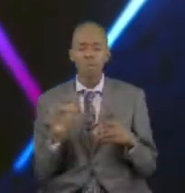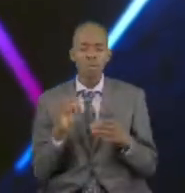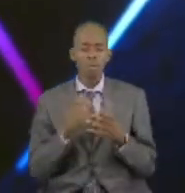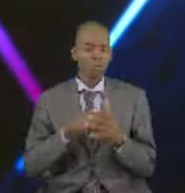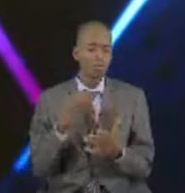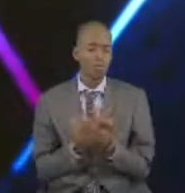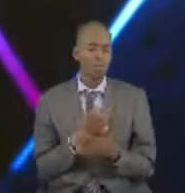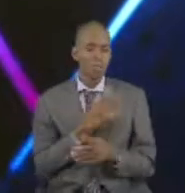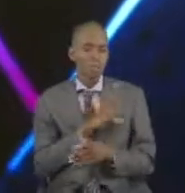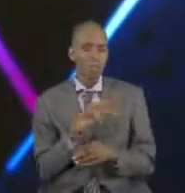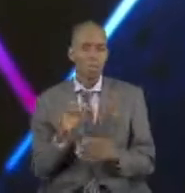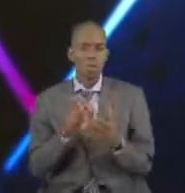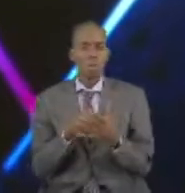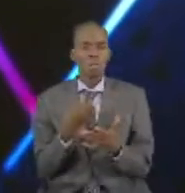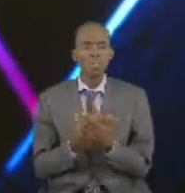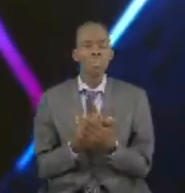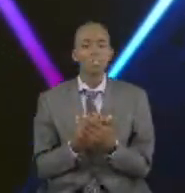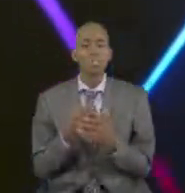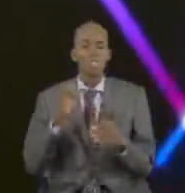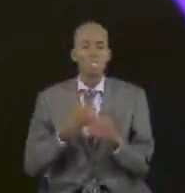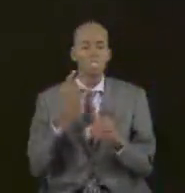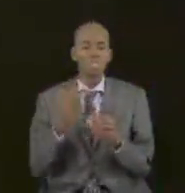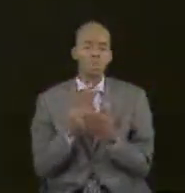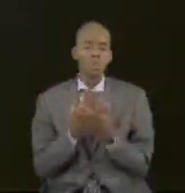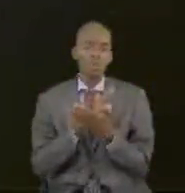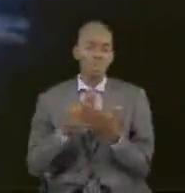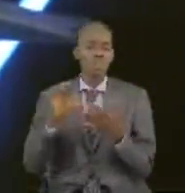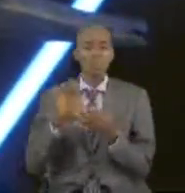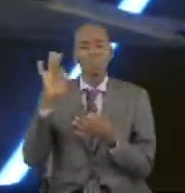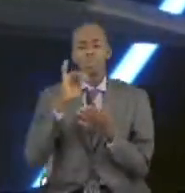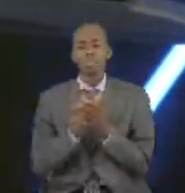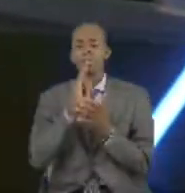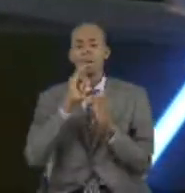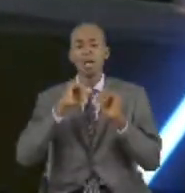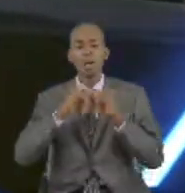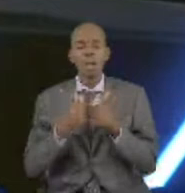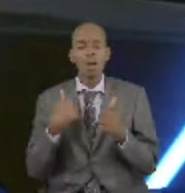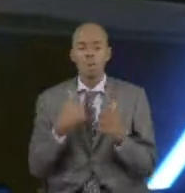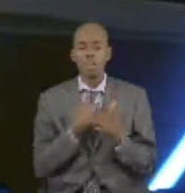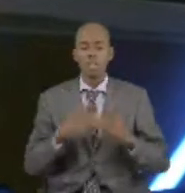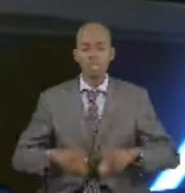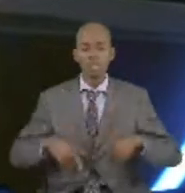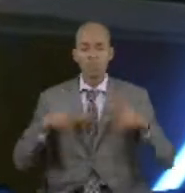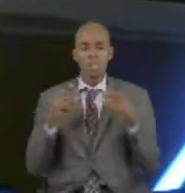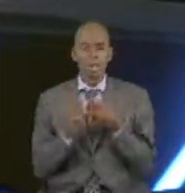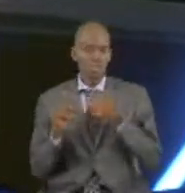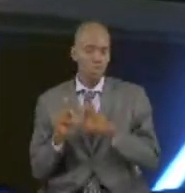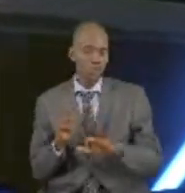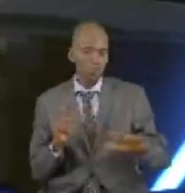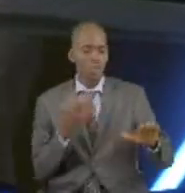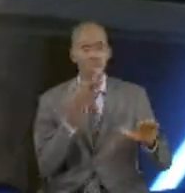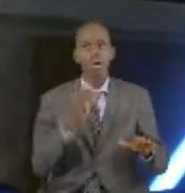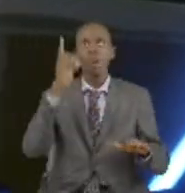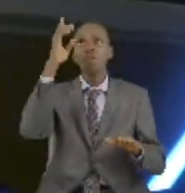saint-esprit ma conscience marrante témoignage par le saint-esprit c'est de cette manière que nous vivons est un enfant de dieu